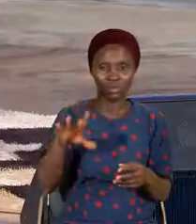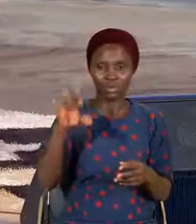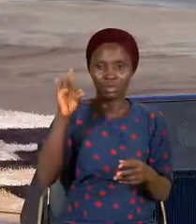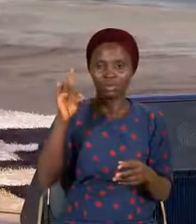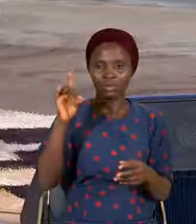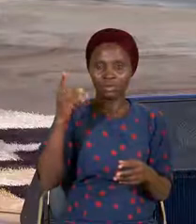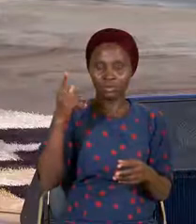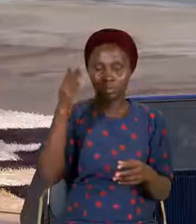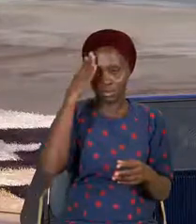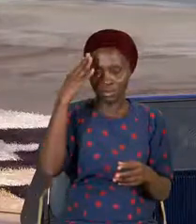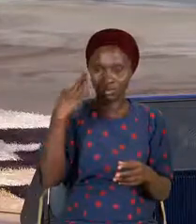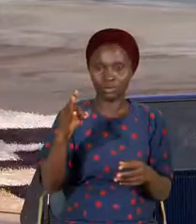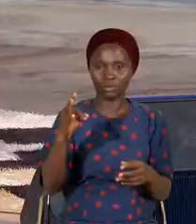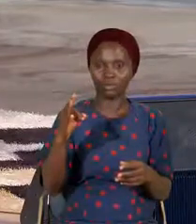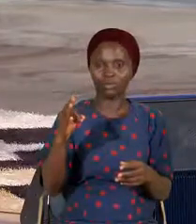vous avez